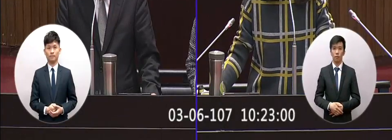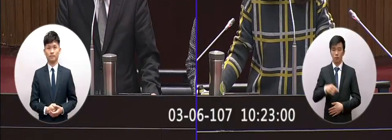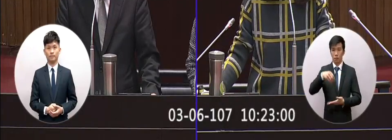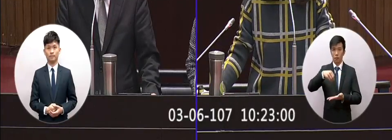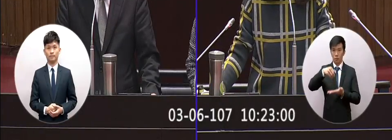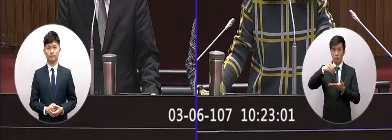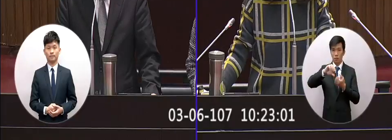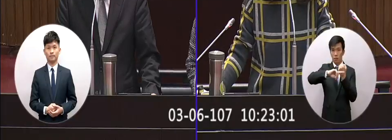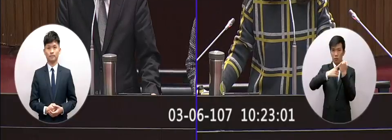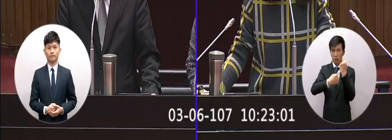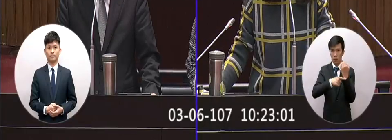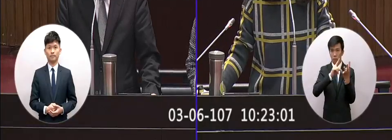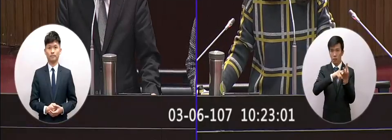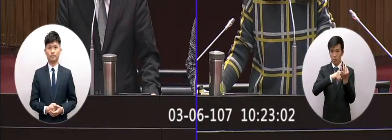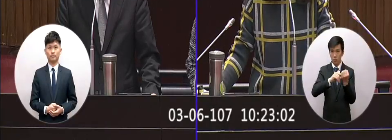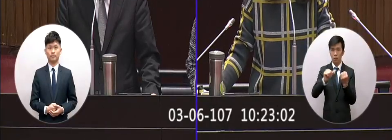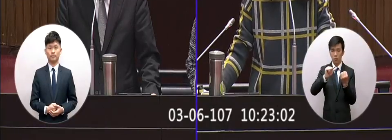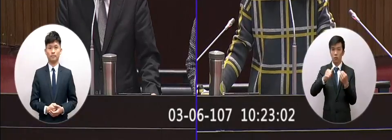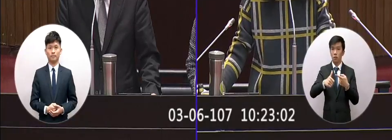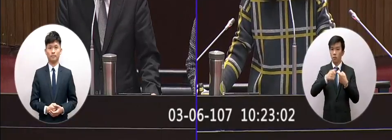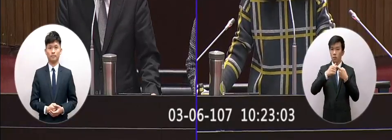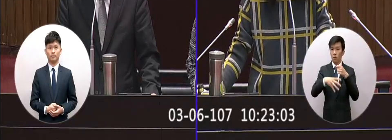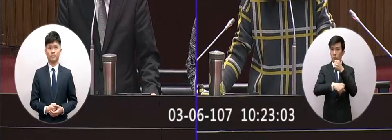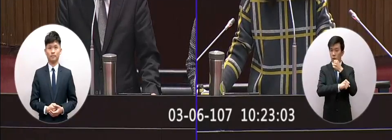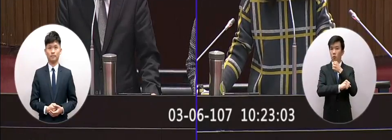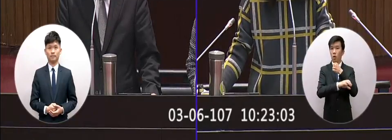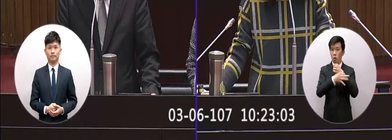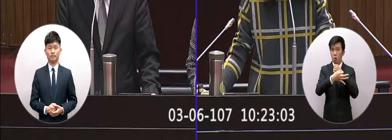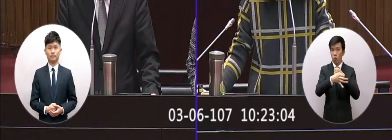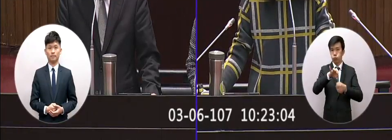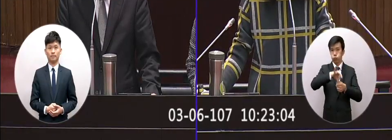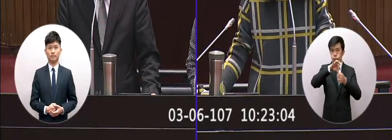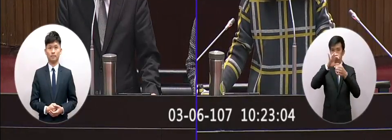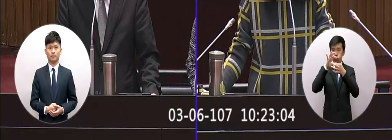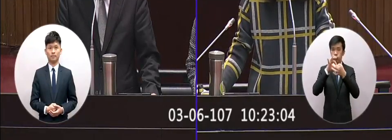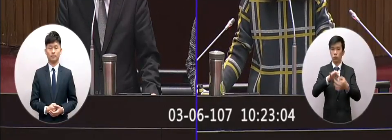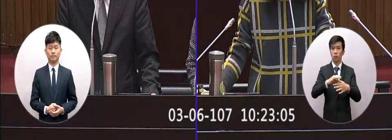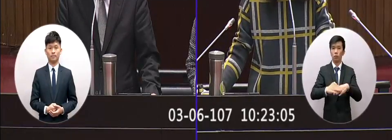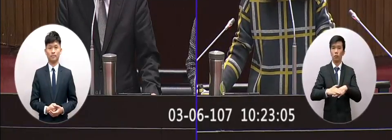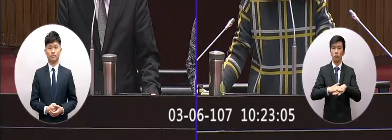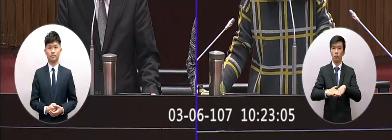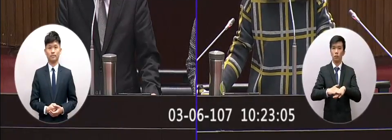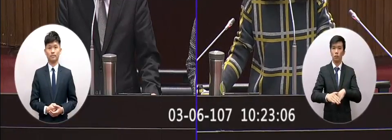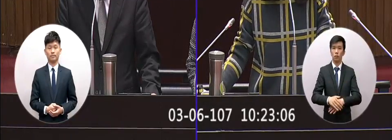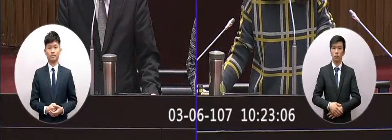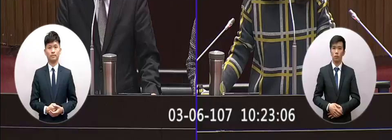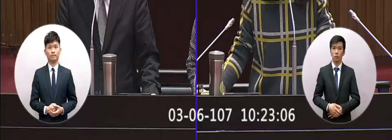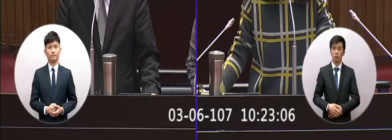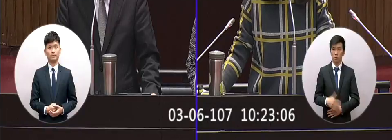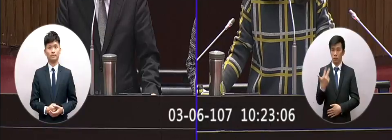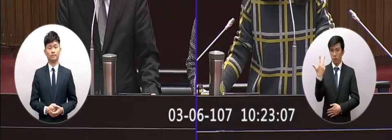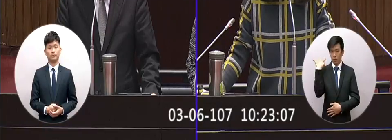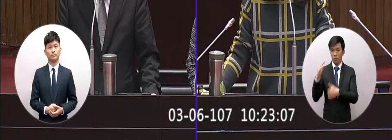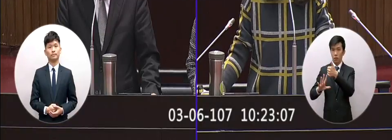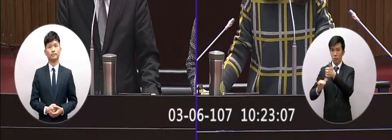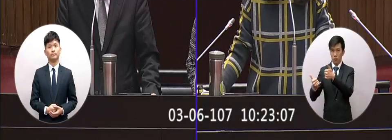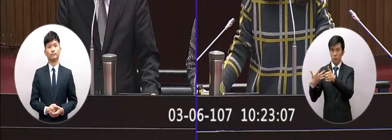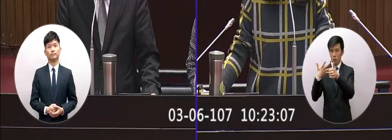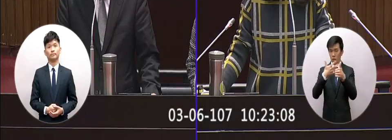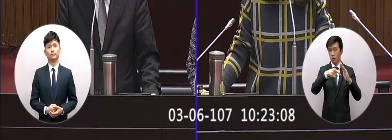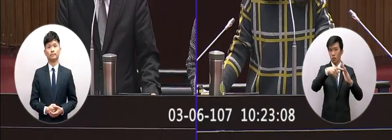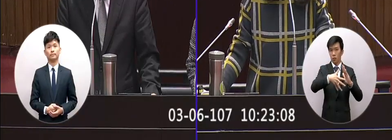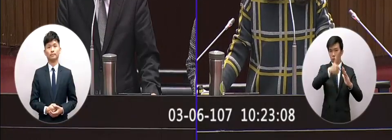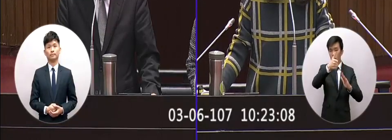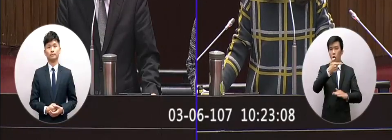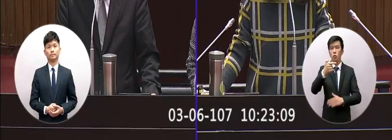个就是这个基本工资的调整是不会停的。好，那上个礼拜其实也有委员有提到说，问这个院长说这个最低